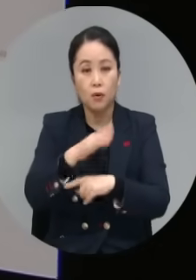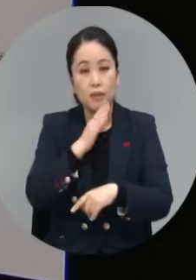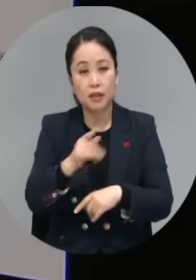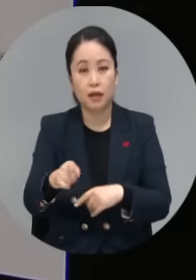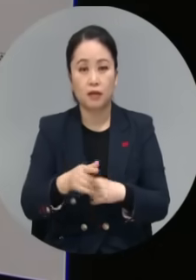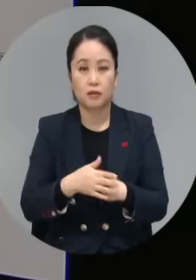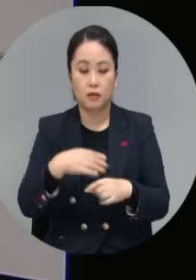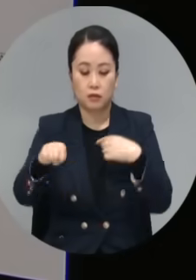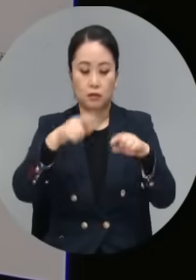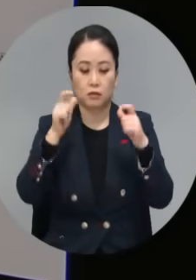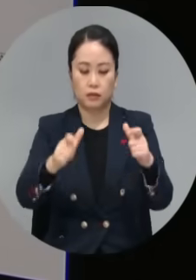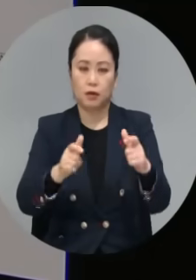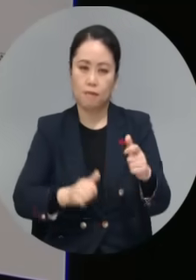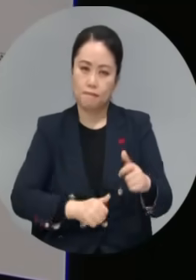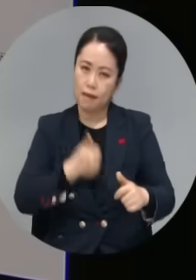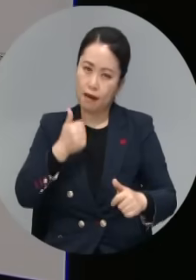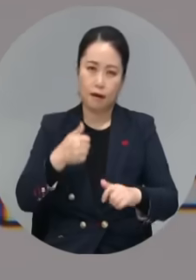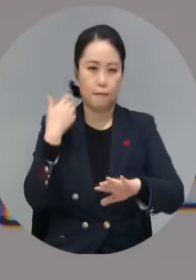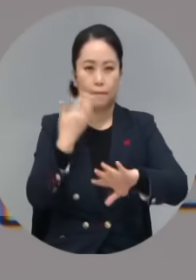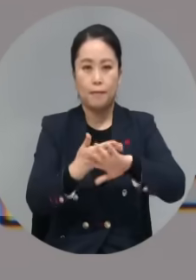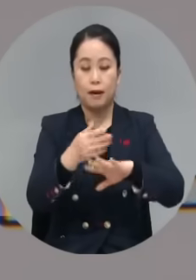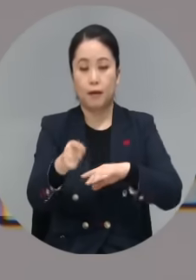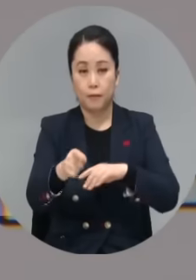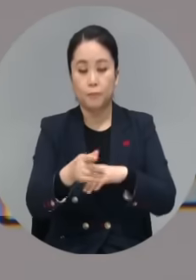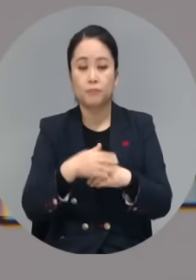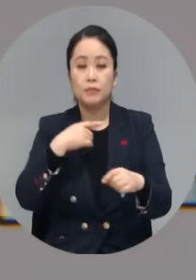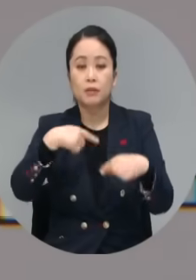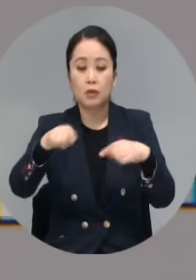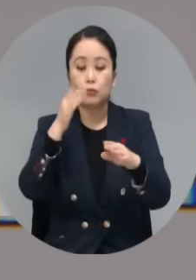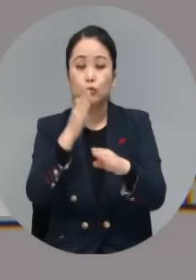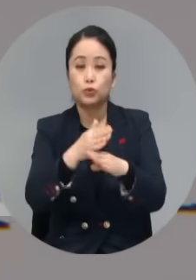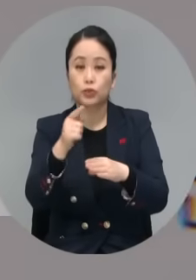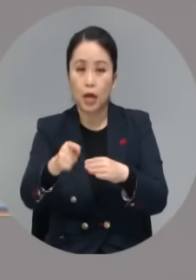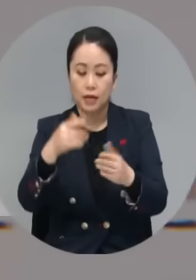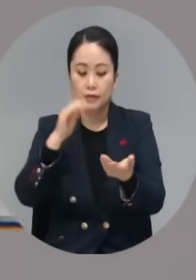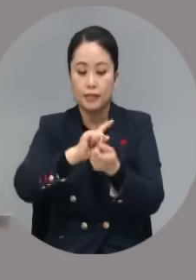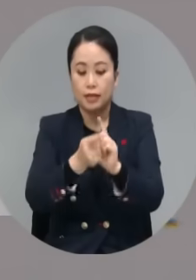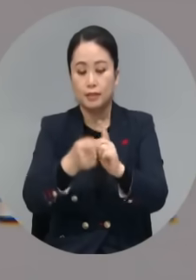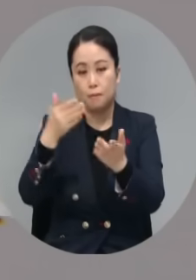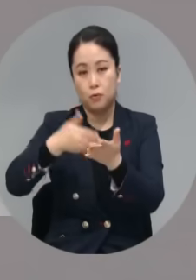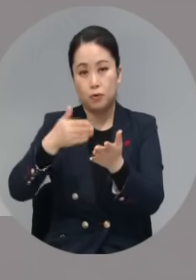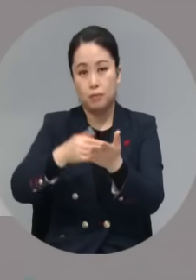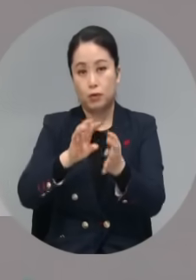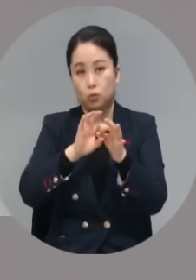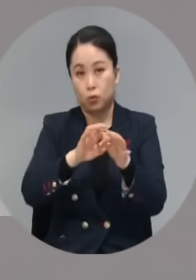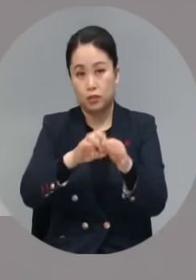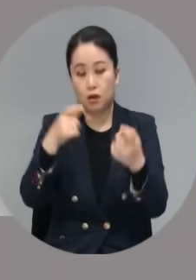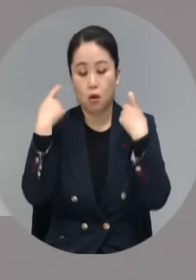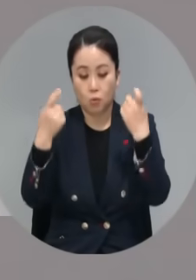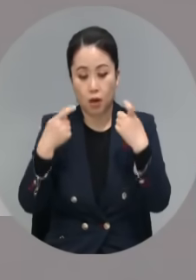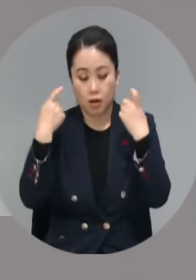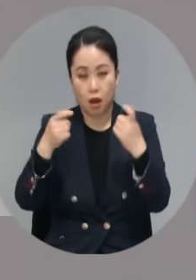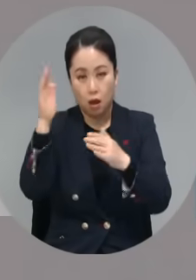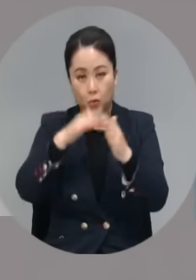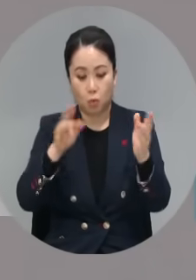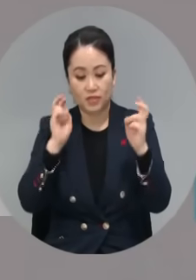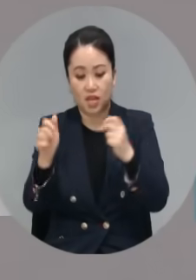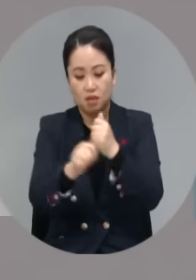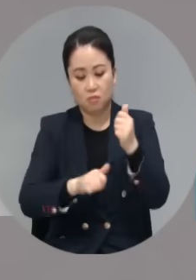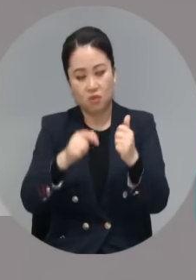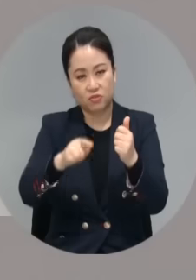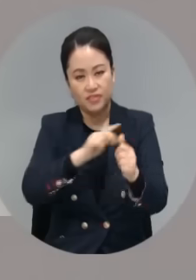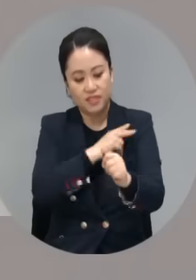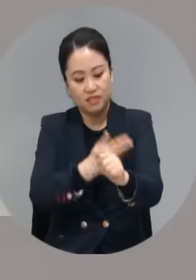즉각 반발했습니다. 더불어민주당은 대변인 브리핑을 통해 관광공사 임원으로서의 자격을 꼬집었고